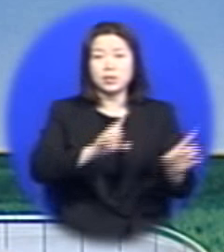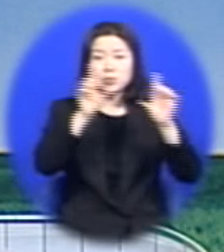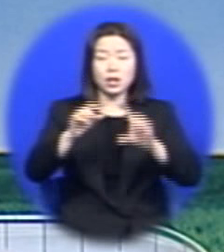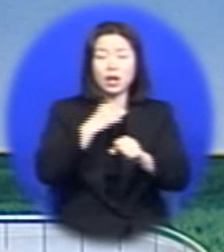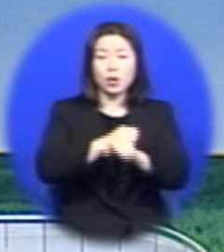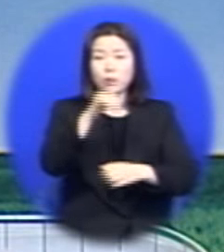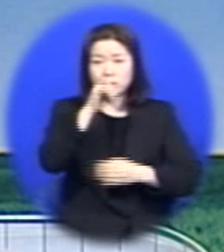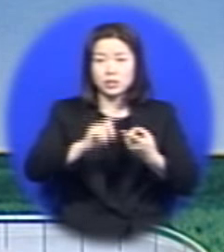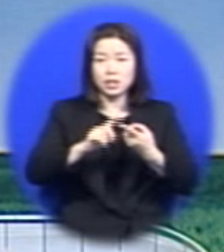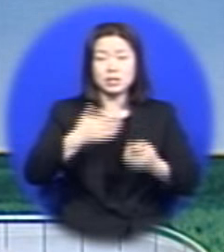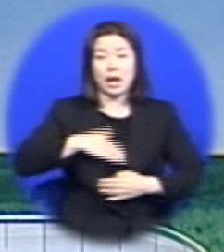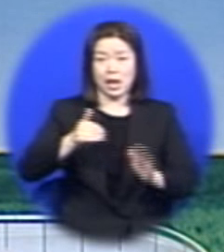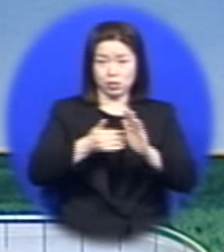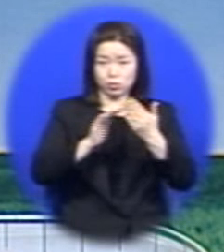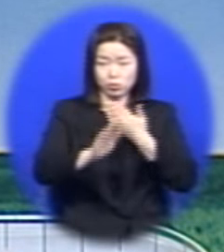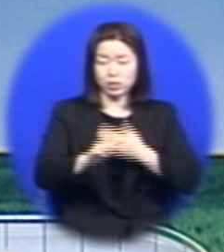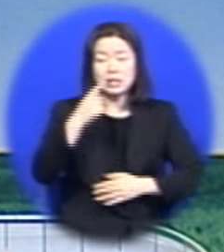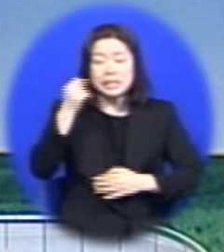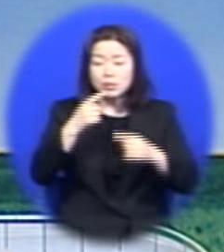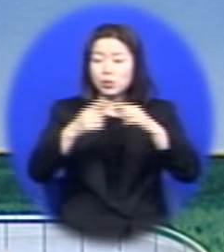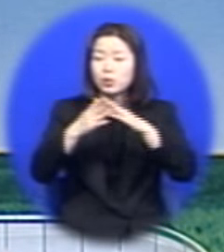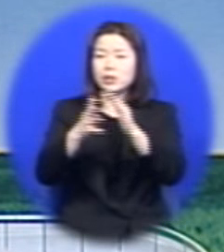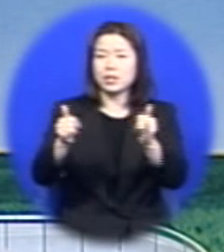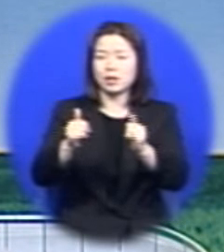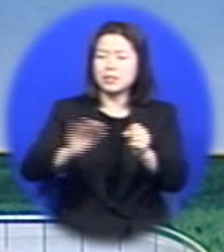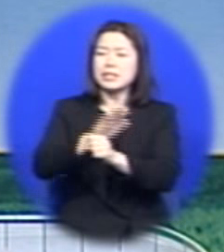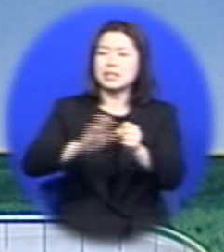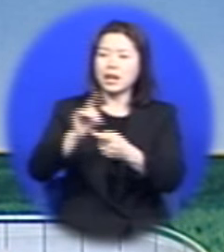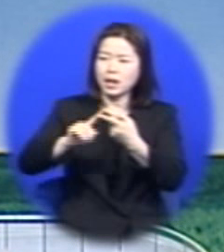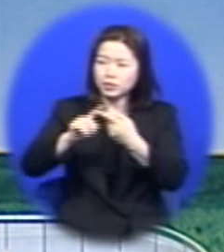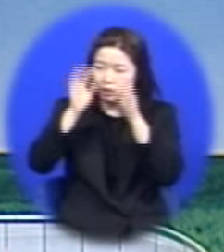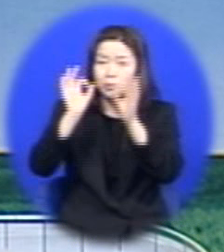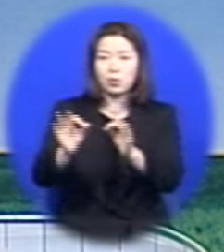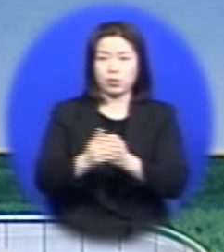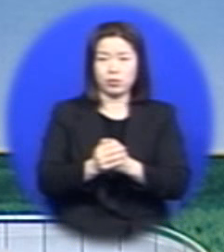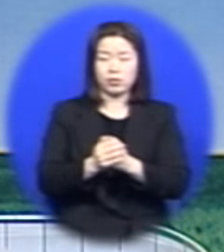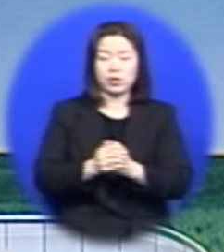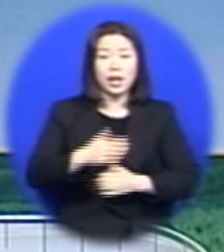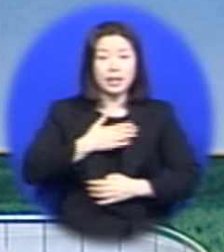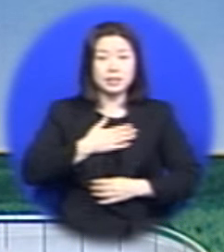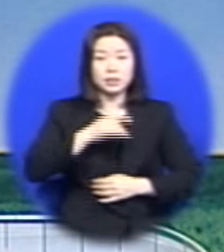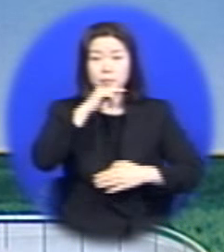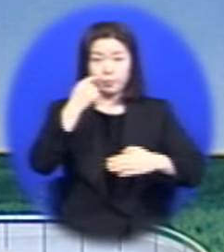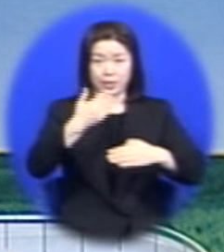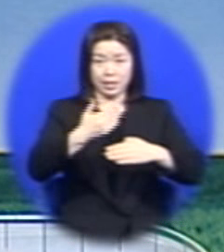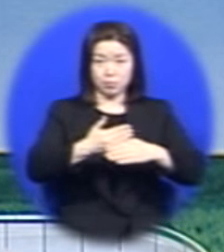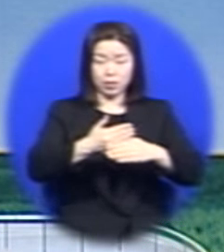저는 일본 교인들이 너무나 사랑스러워졌습니다. 저는 북한